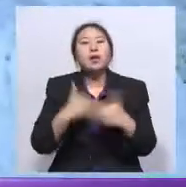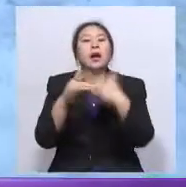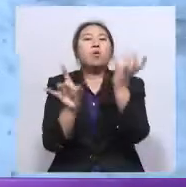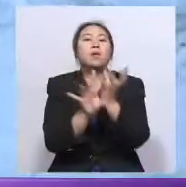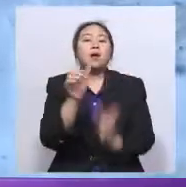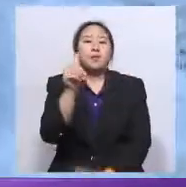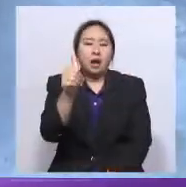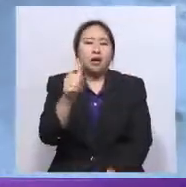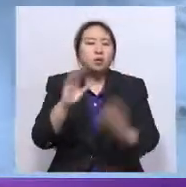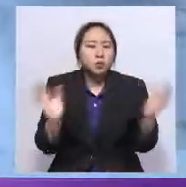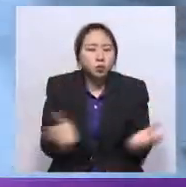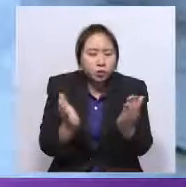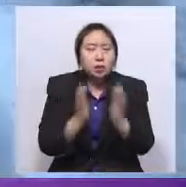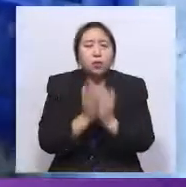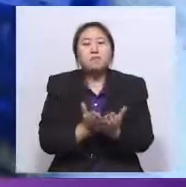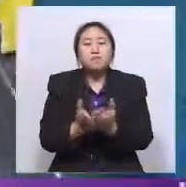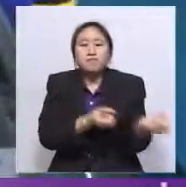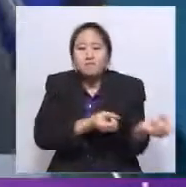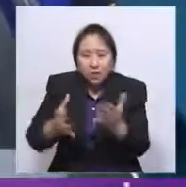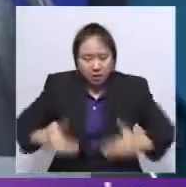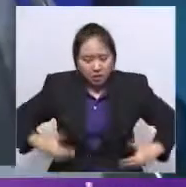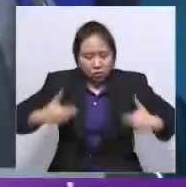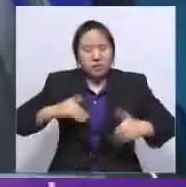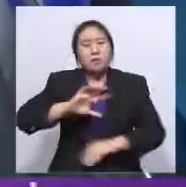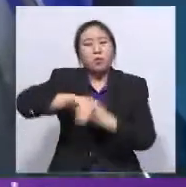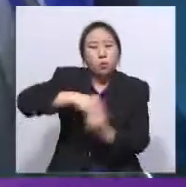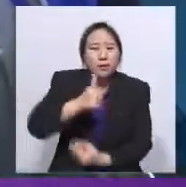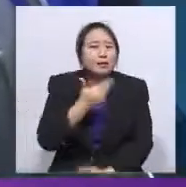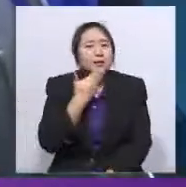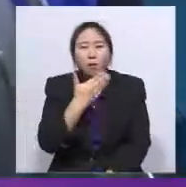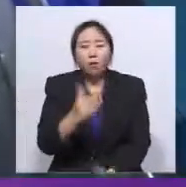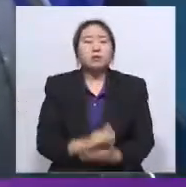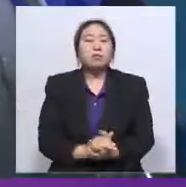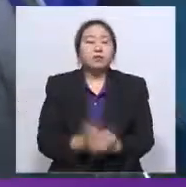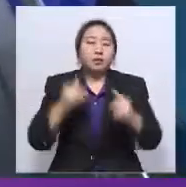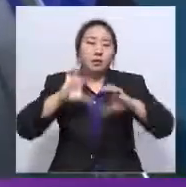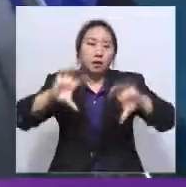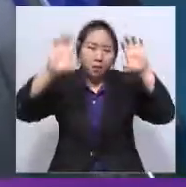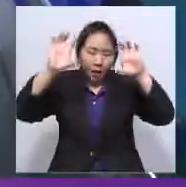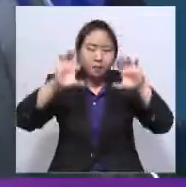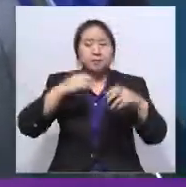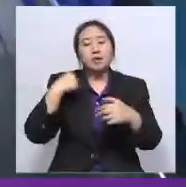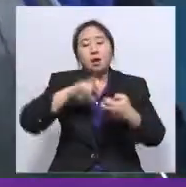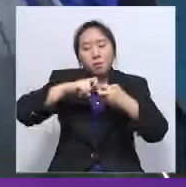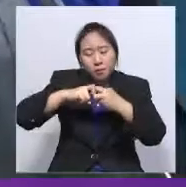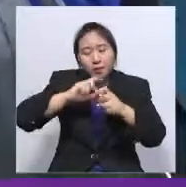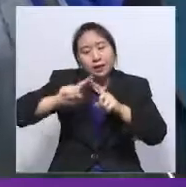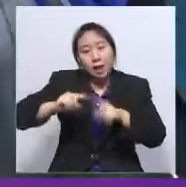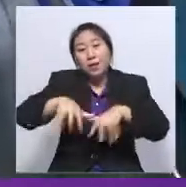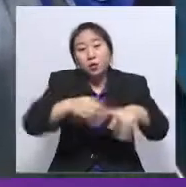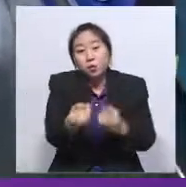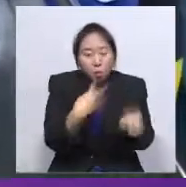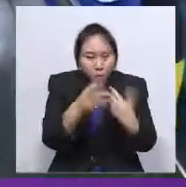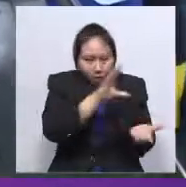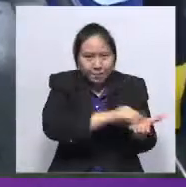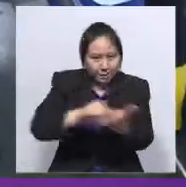าพเพื่อส่งเสริมให้ชาวประมงมีชีวิตความเป็นอยู่อย่างยั่งยืนทั้งนี้ยืนยันว่ารัฐบาลรับฟังข้อมูลจากประชาชนทุกด้านแต่